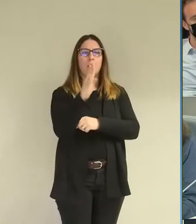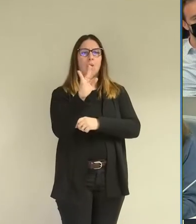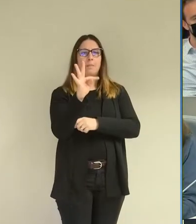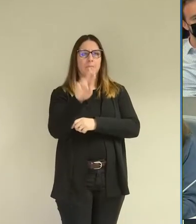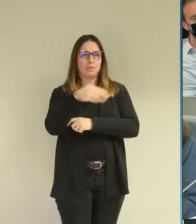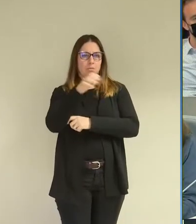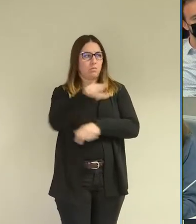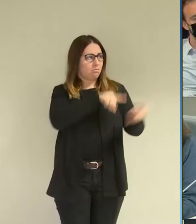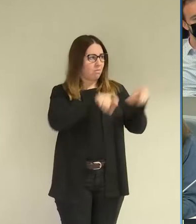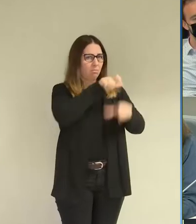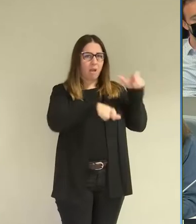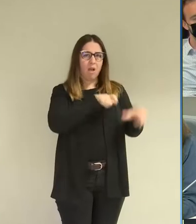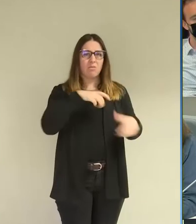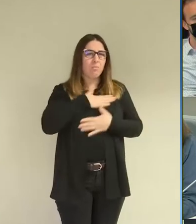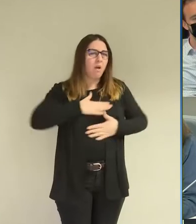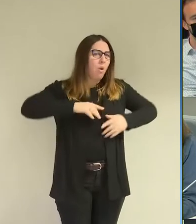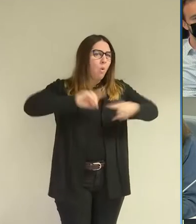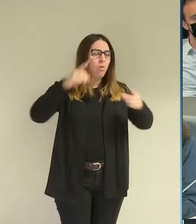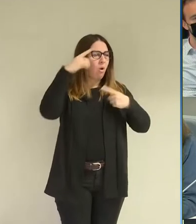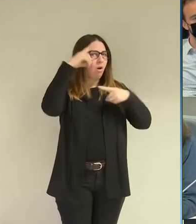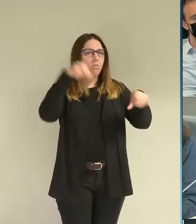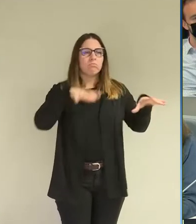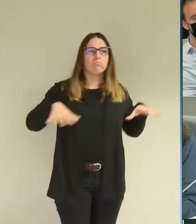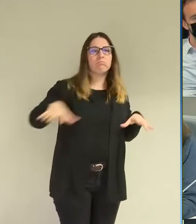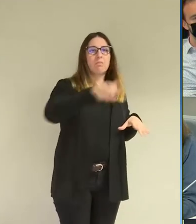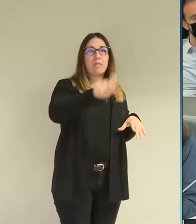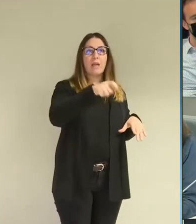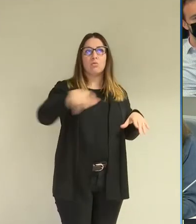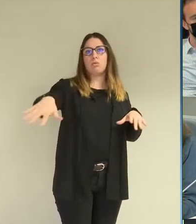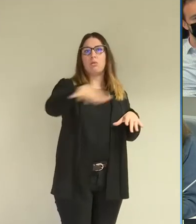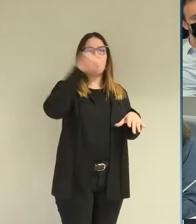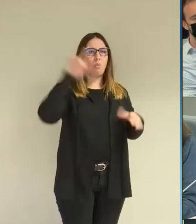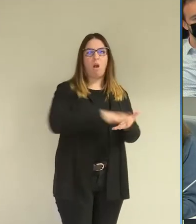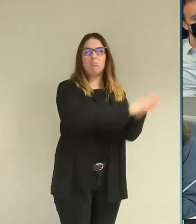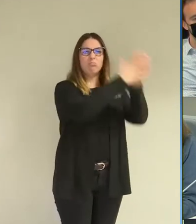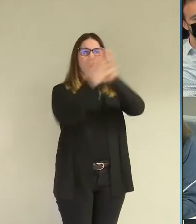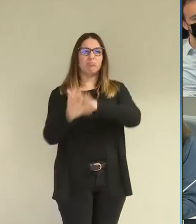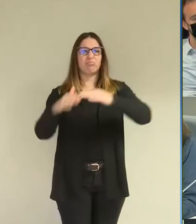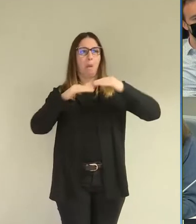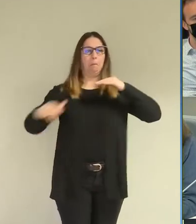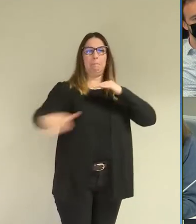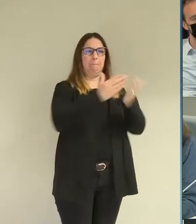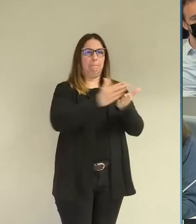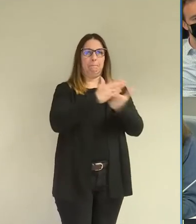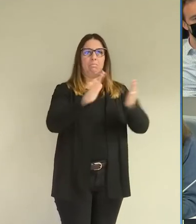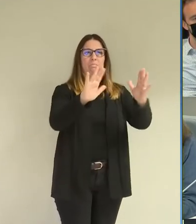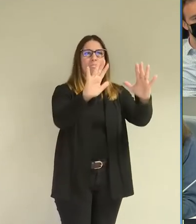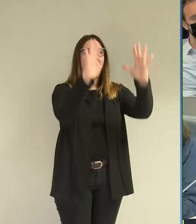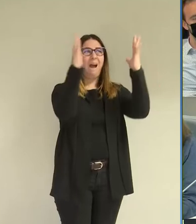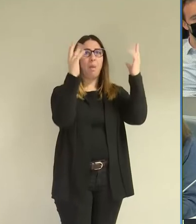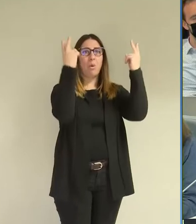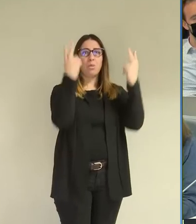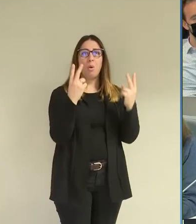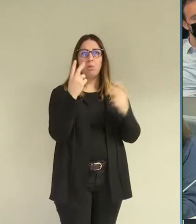insatisfaits la nature car vous allez artificialisés toute la parcelle qui pourtant est en plein air avec deux arbres majeur